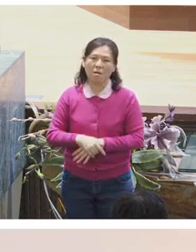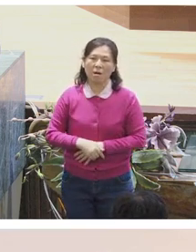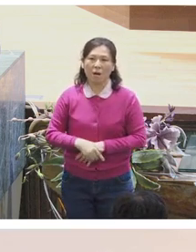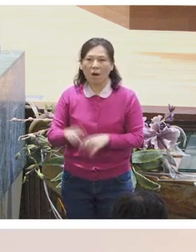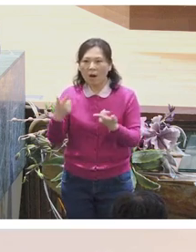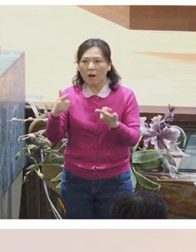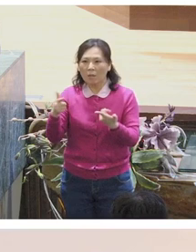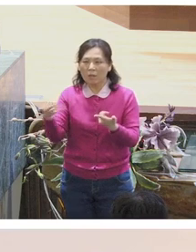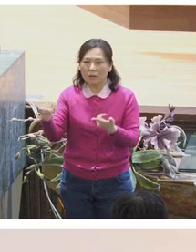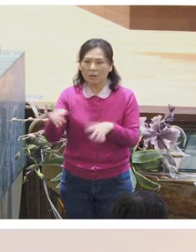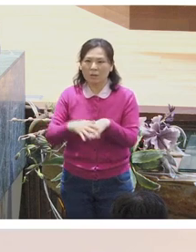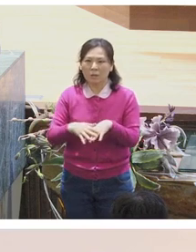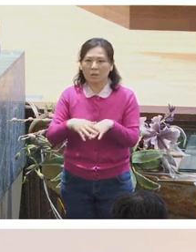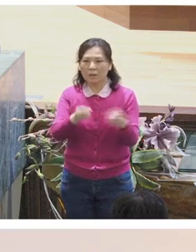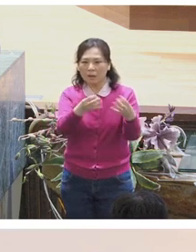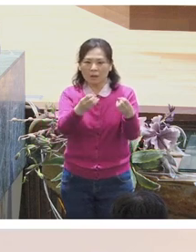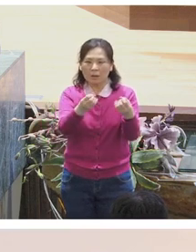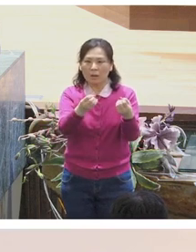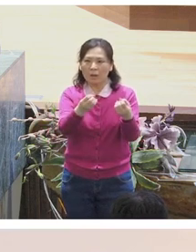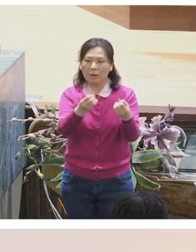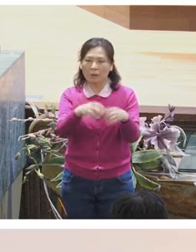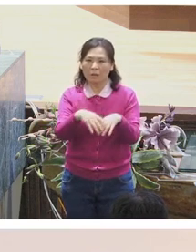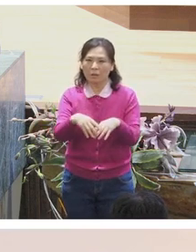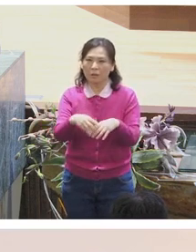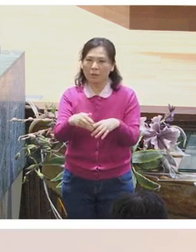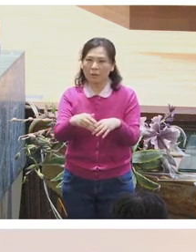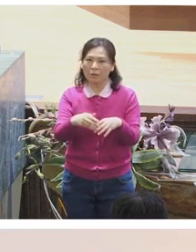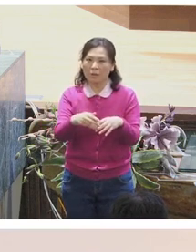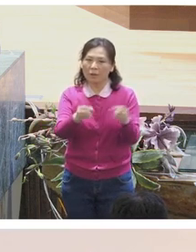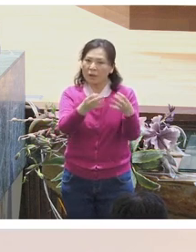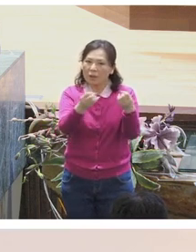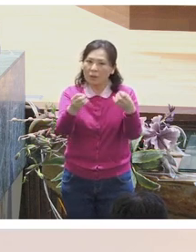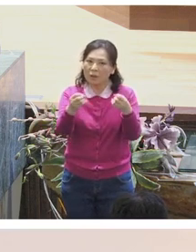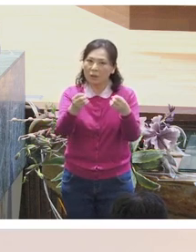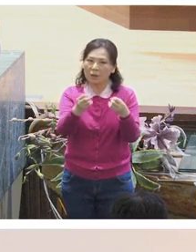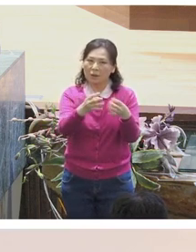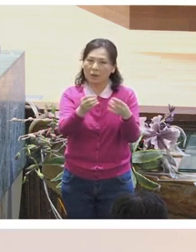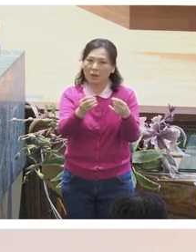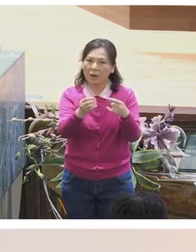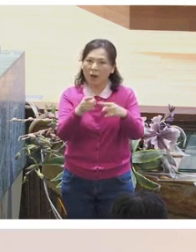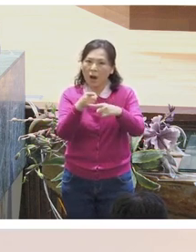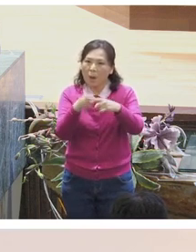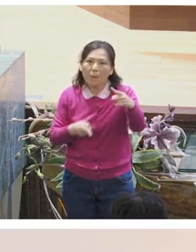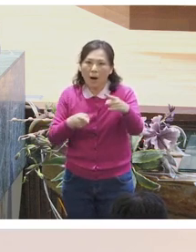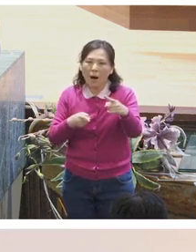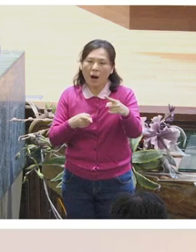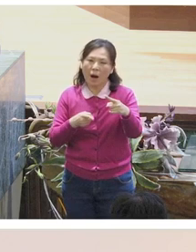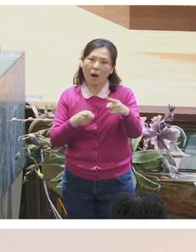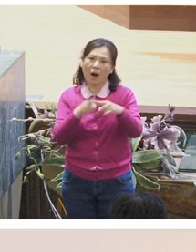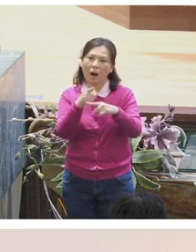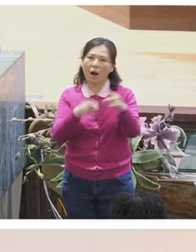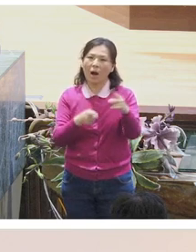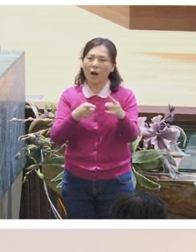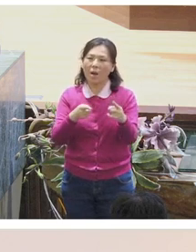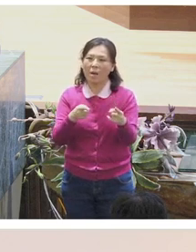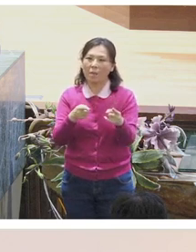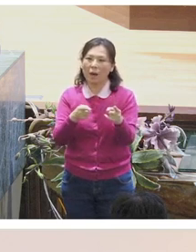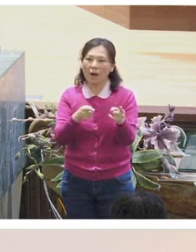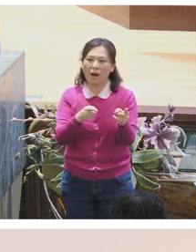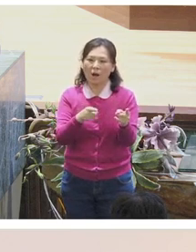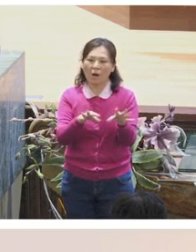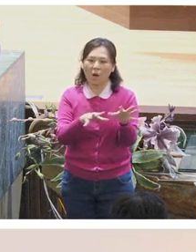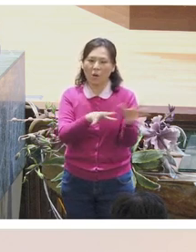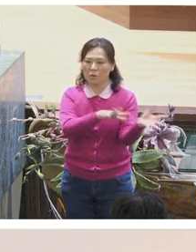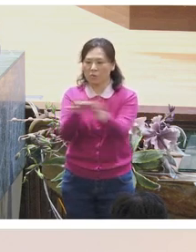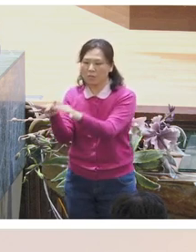是让这个讨论可以让这个讨论在中间就只往同某一个方向进行。好，